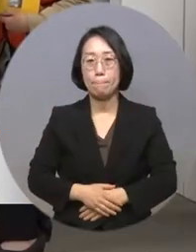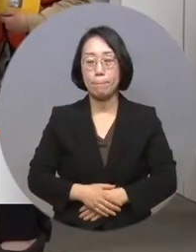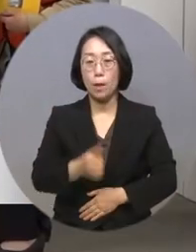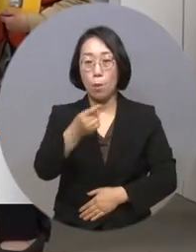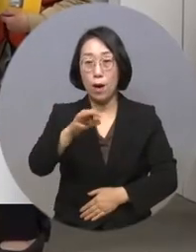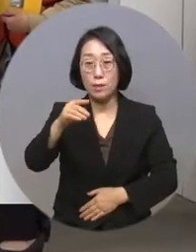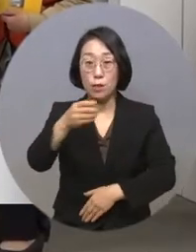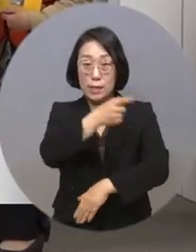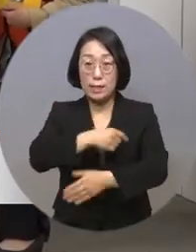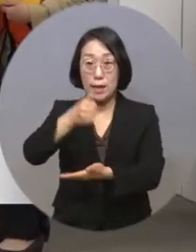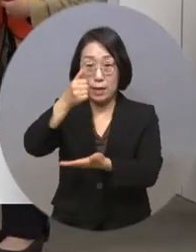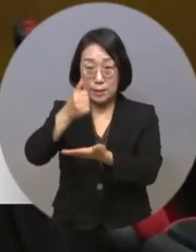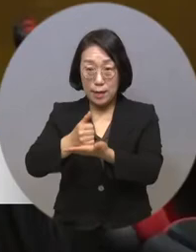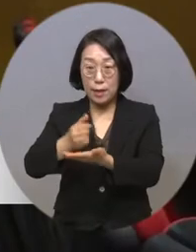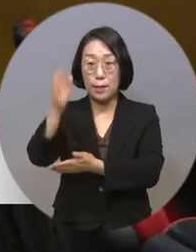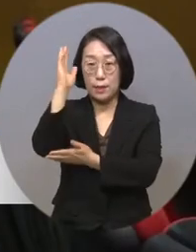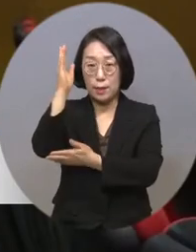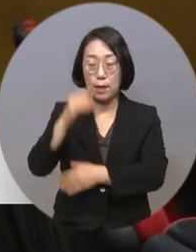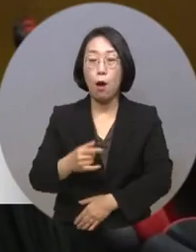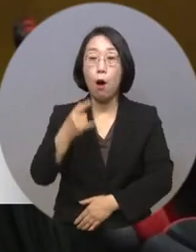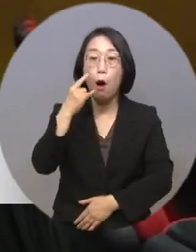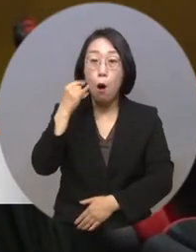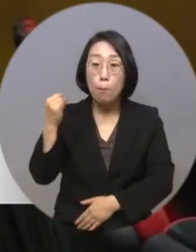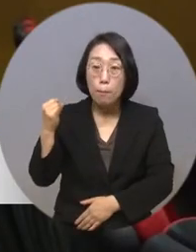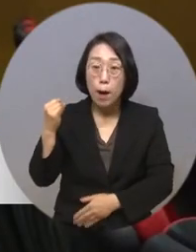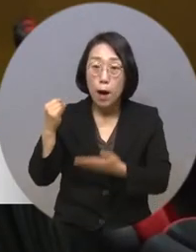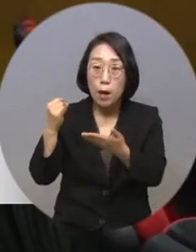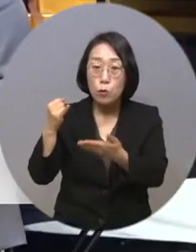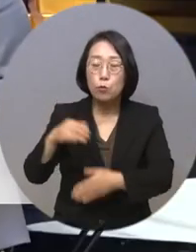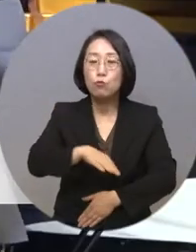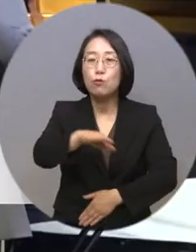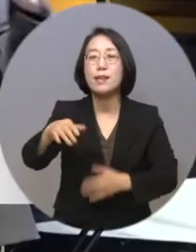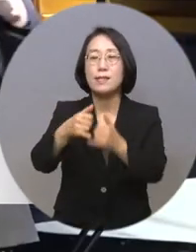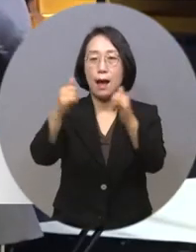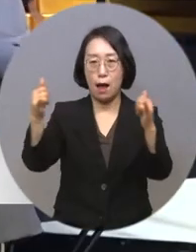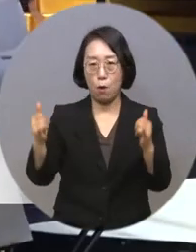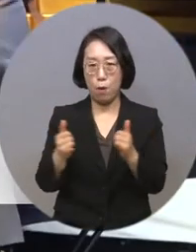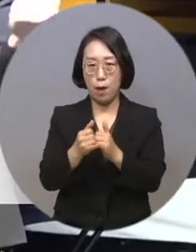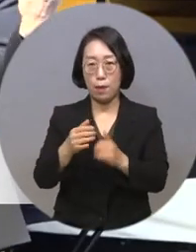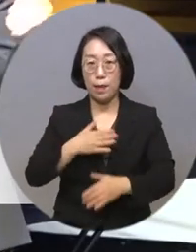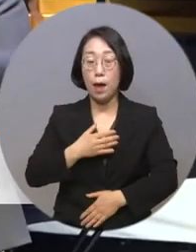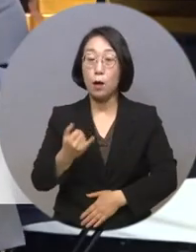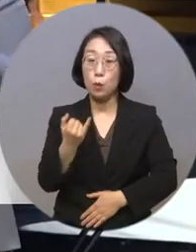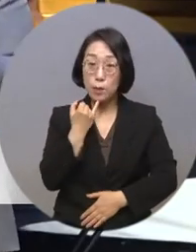황정희 이사장은 환영사를 통해 엄마는 우리의 사회고 난